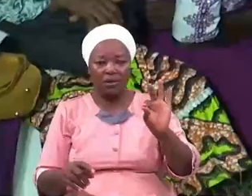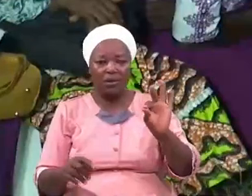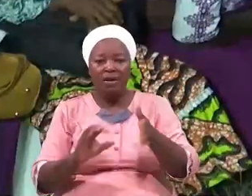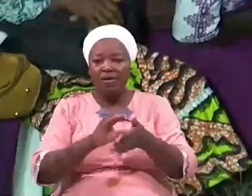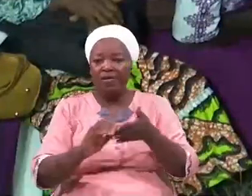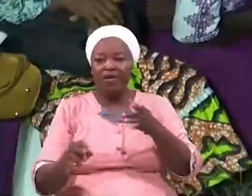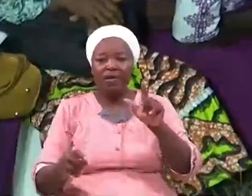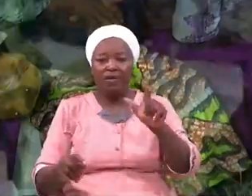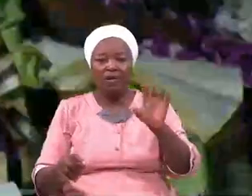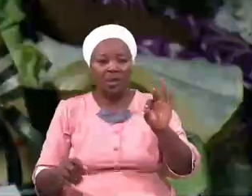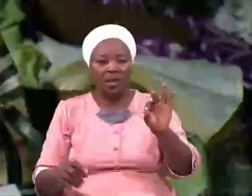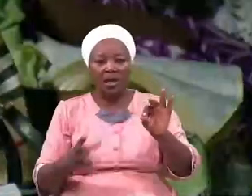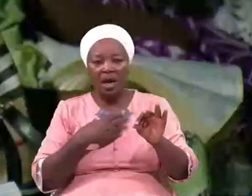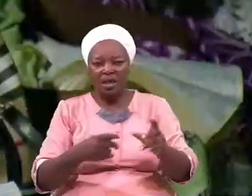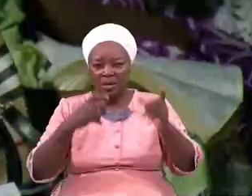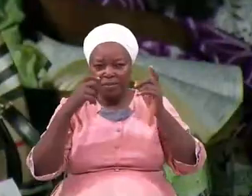29.